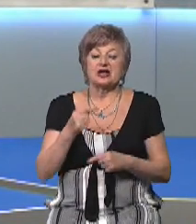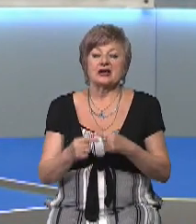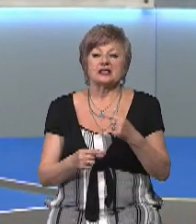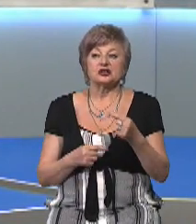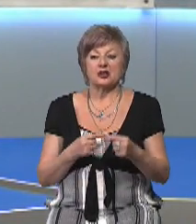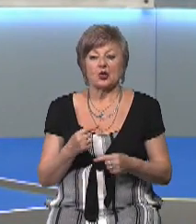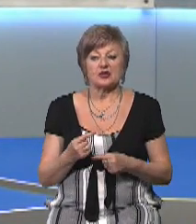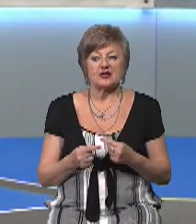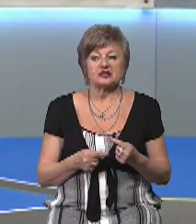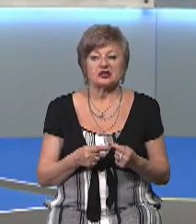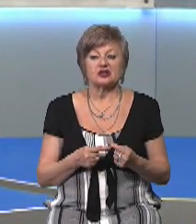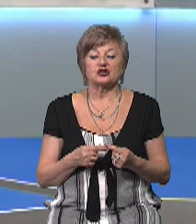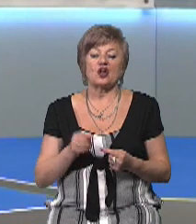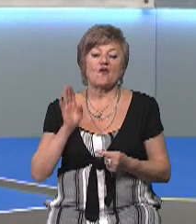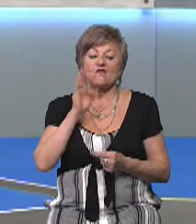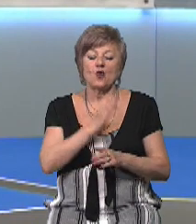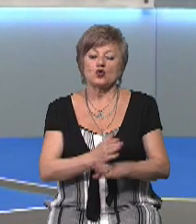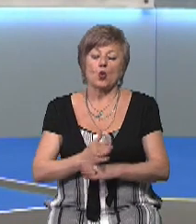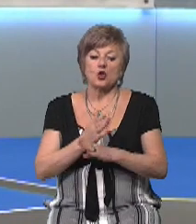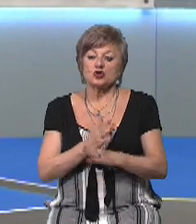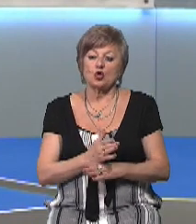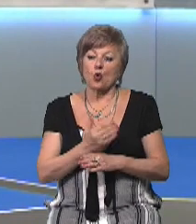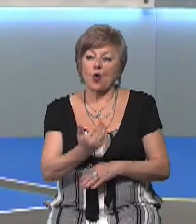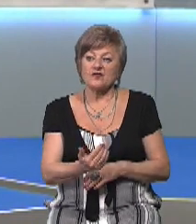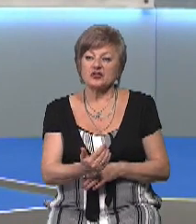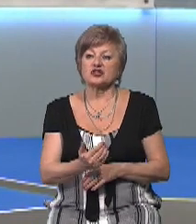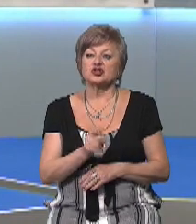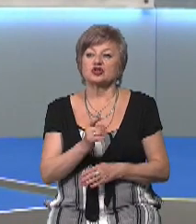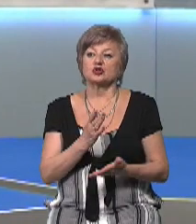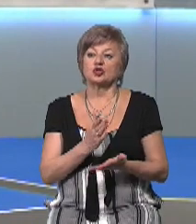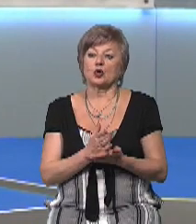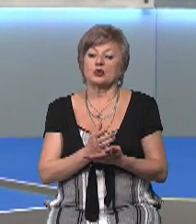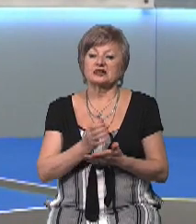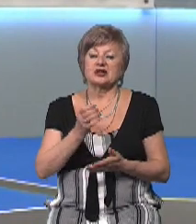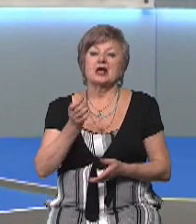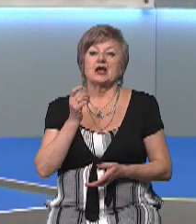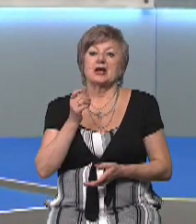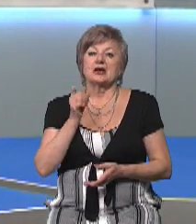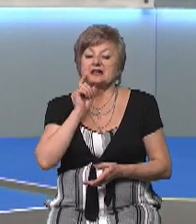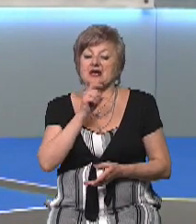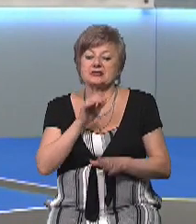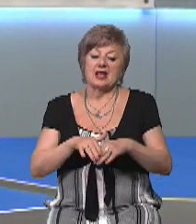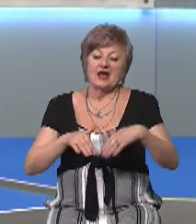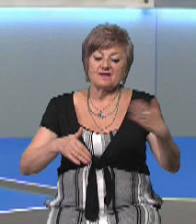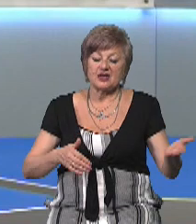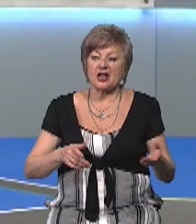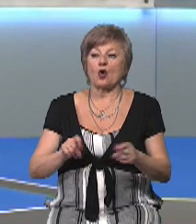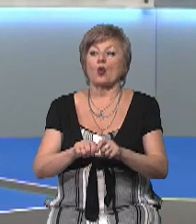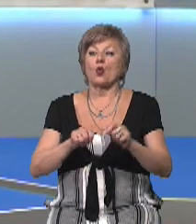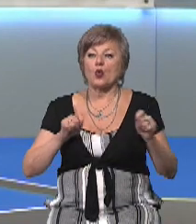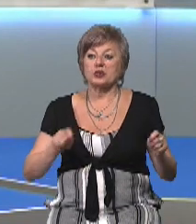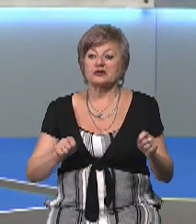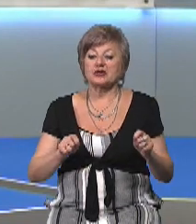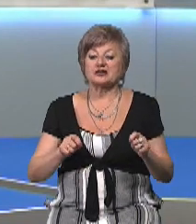обміління водосховища, яке знаходилося на північ від Дніпро-ГЕСу, відкриваються